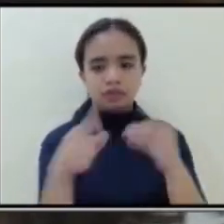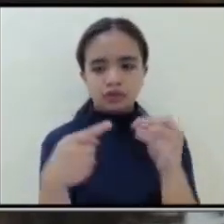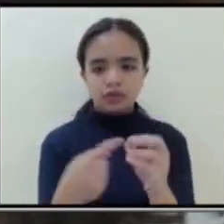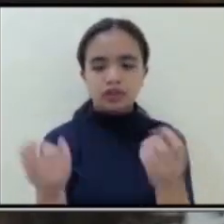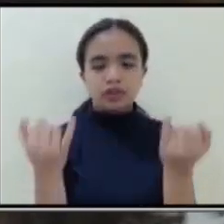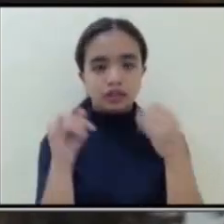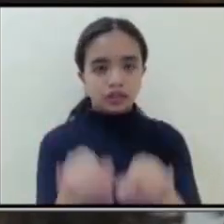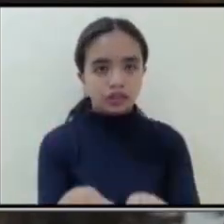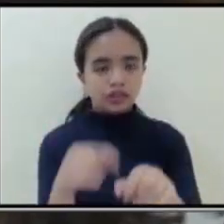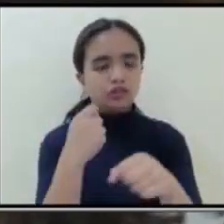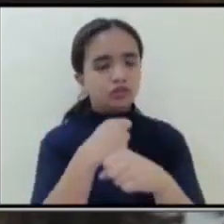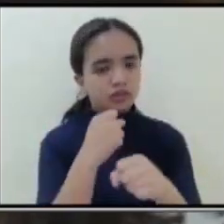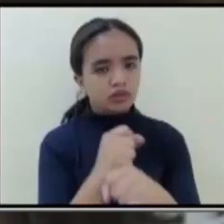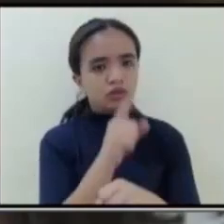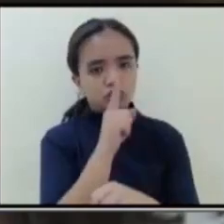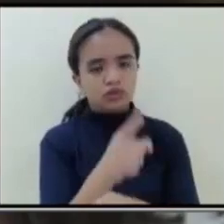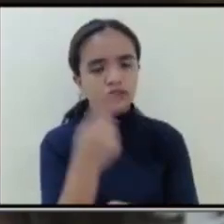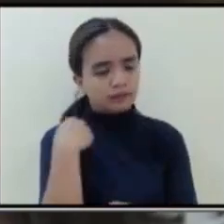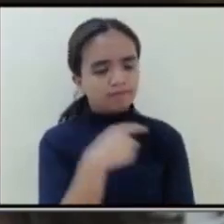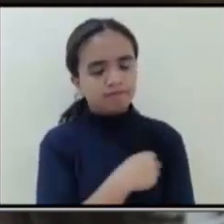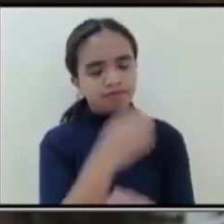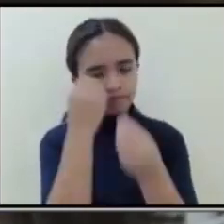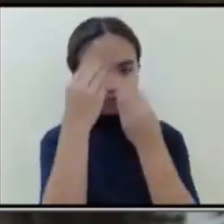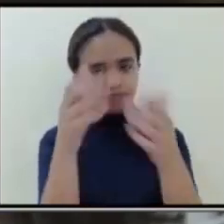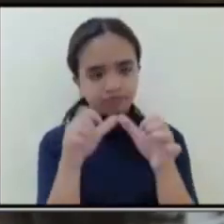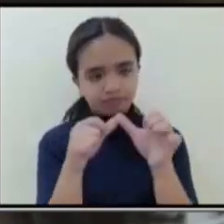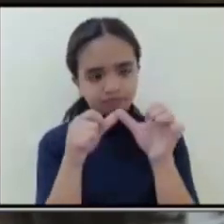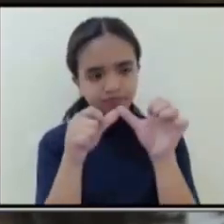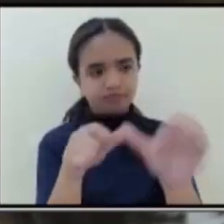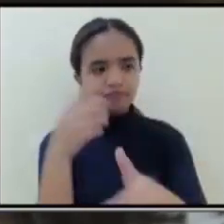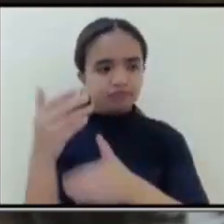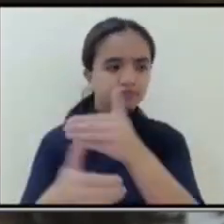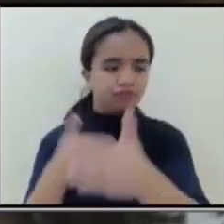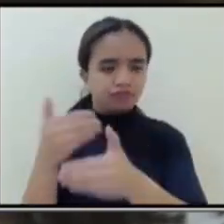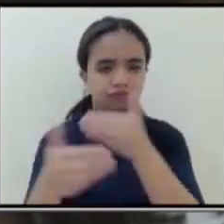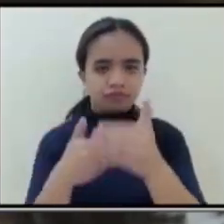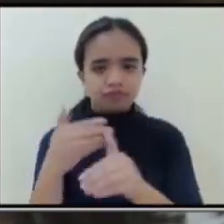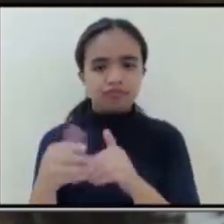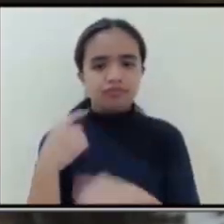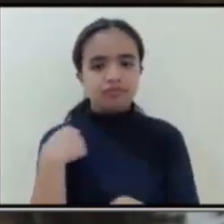We could guarantee that we'll be transparent all the way throughout the process.